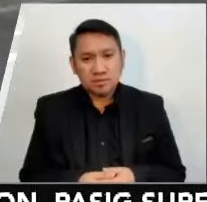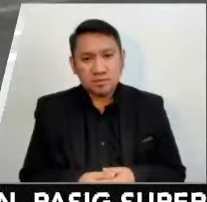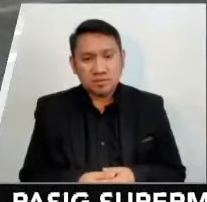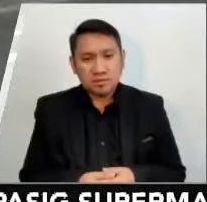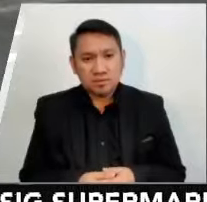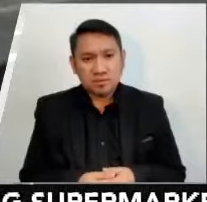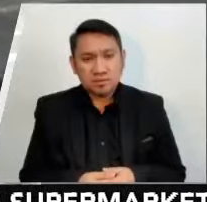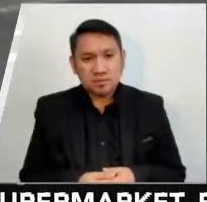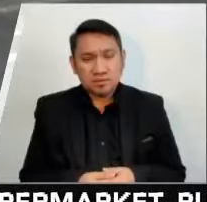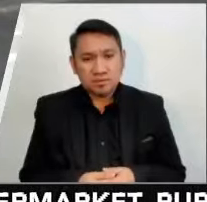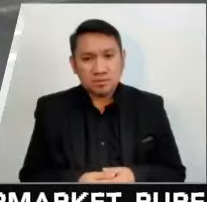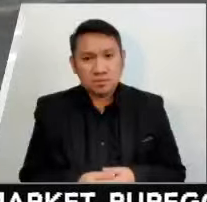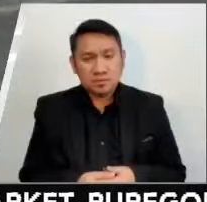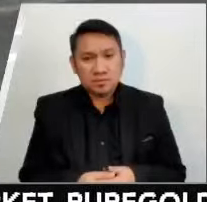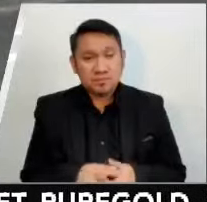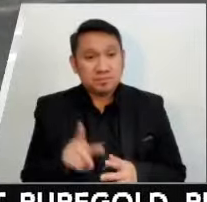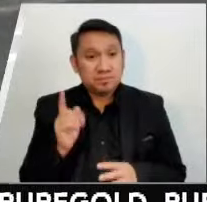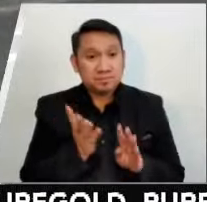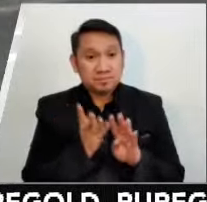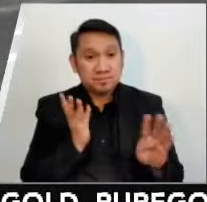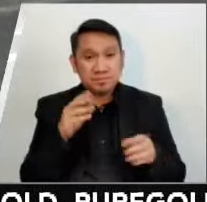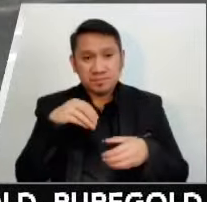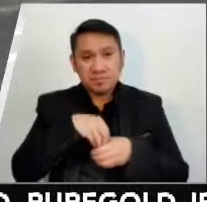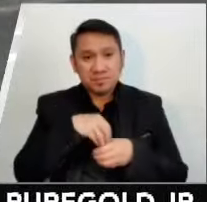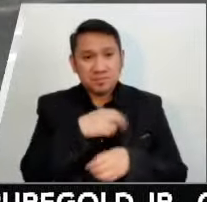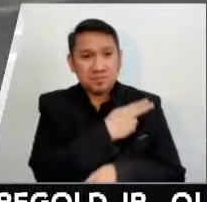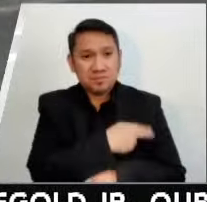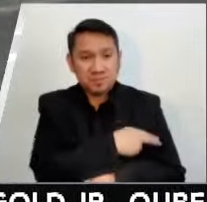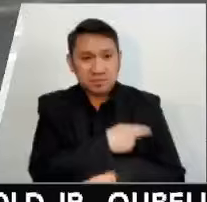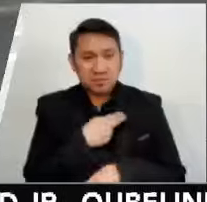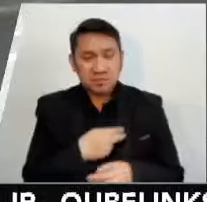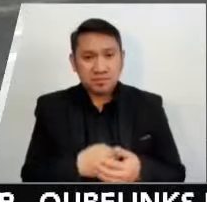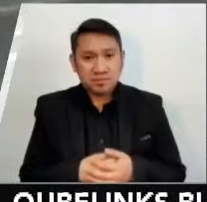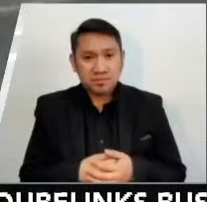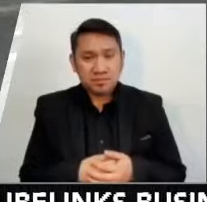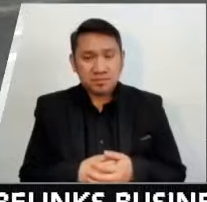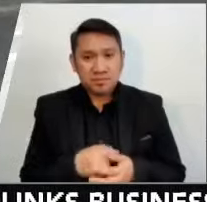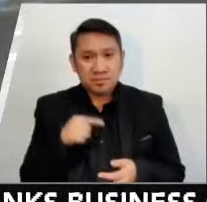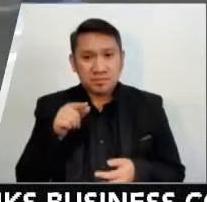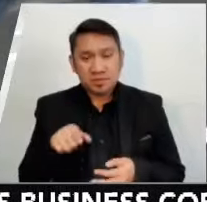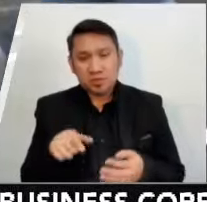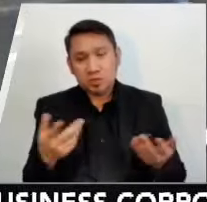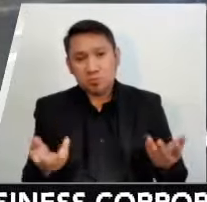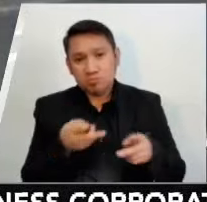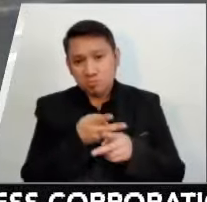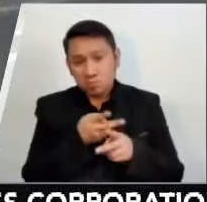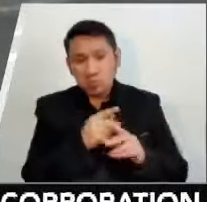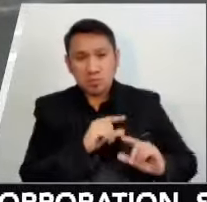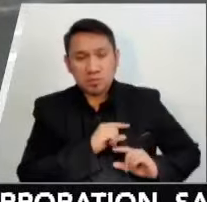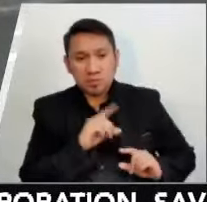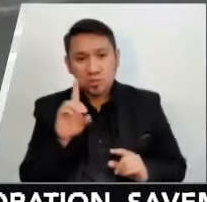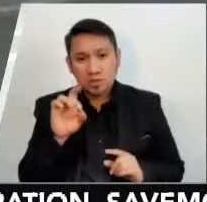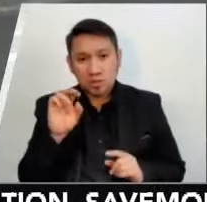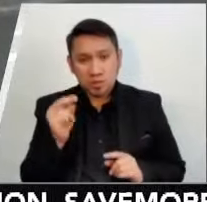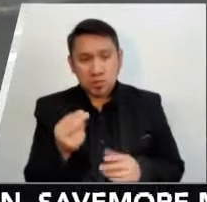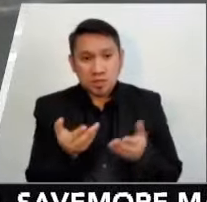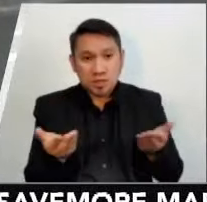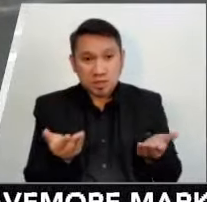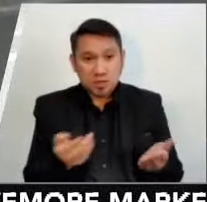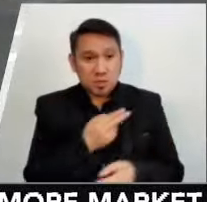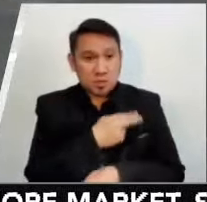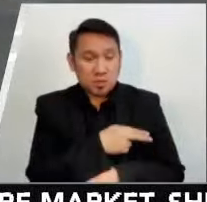Igan, yung pila ay nandito sa loob ng ospital, ito ay inaayos dito ng mga gwardiya. Ang paalala rin ng DOH, bukod dito sa San Lazaro Hospital, may mga animal